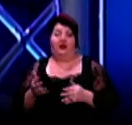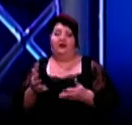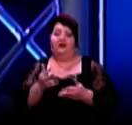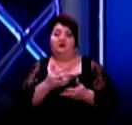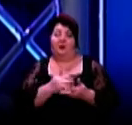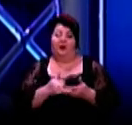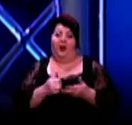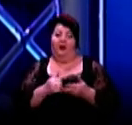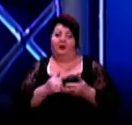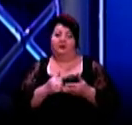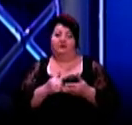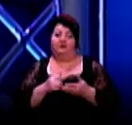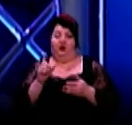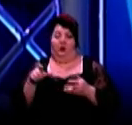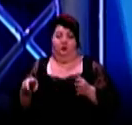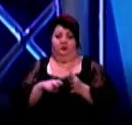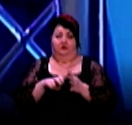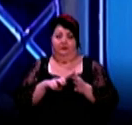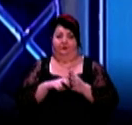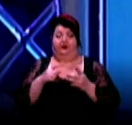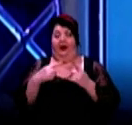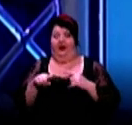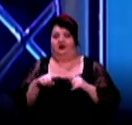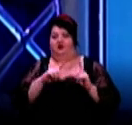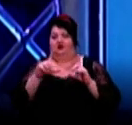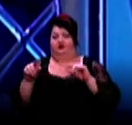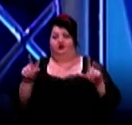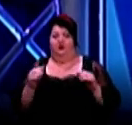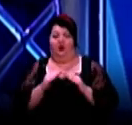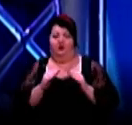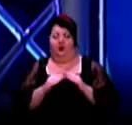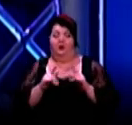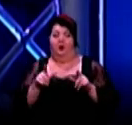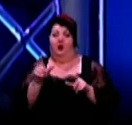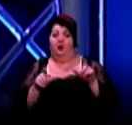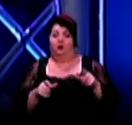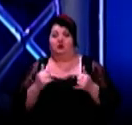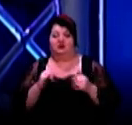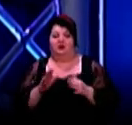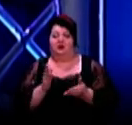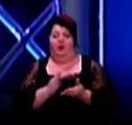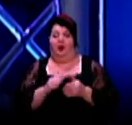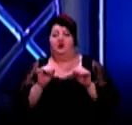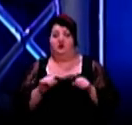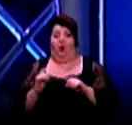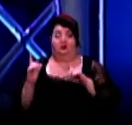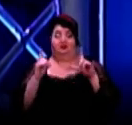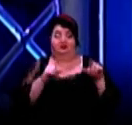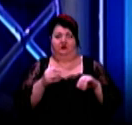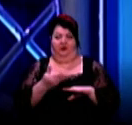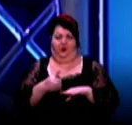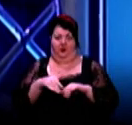дорозі, і іншу зміну вони розвозили. Тому от мова йде про те, що ці люди зараз не мають змоги добиратися на